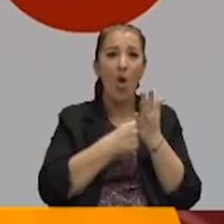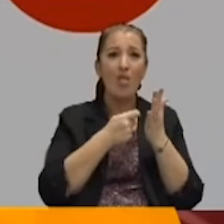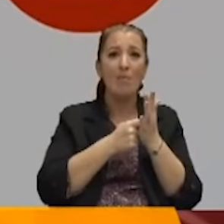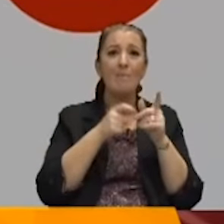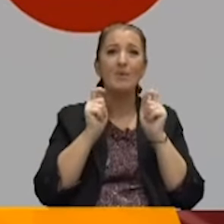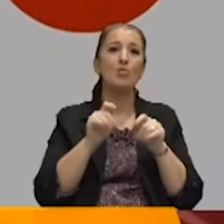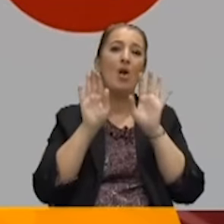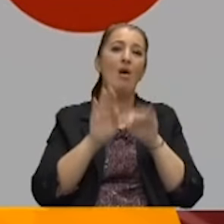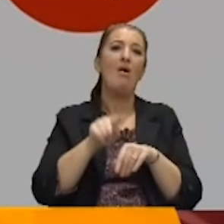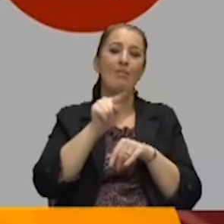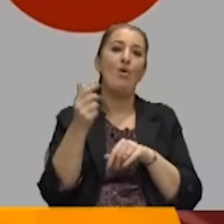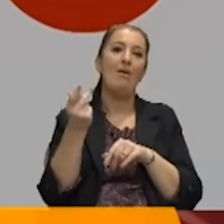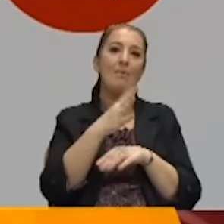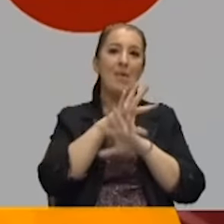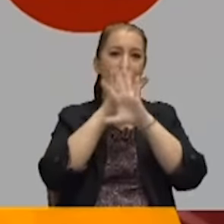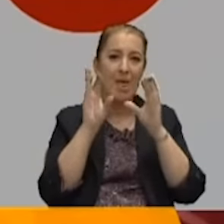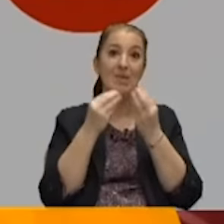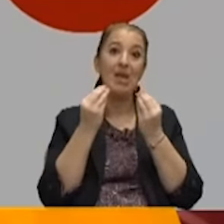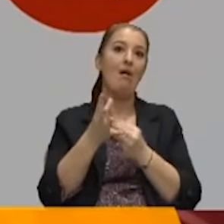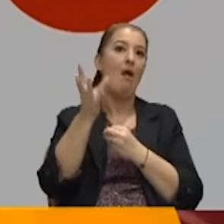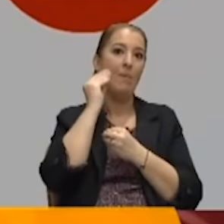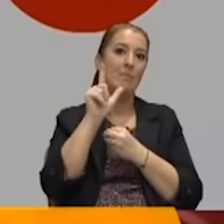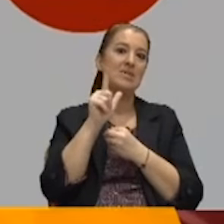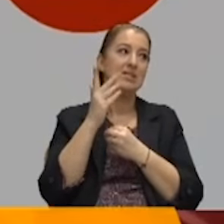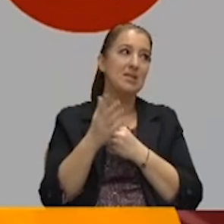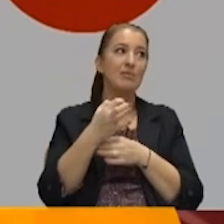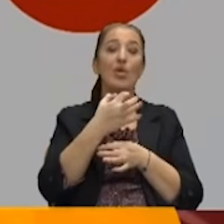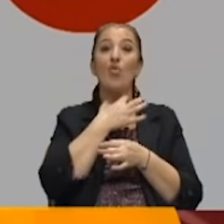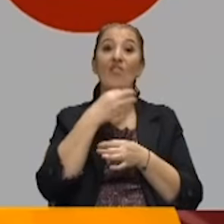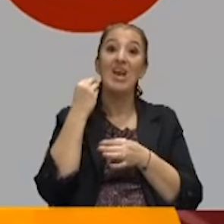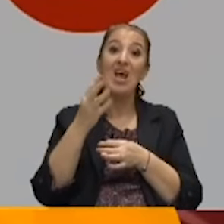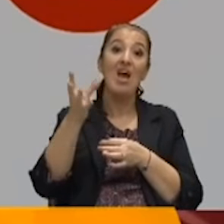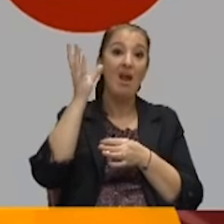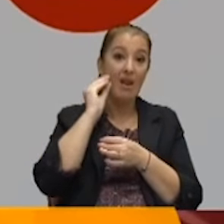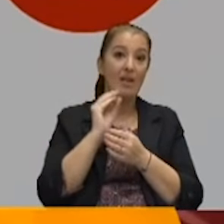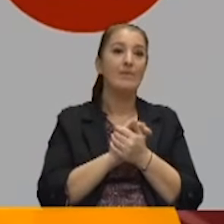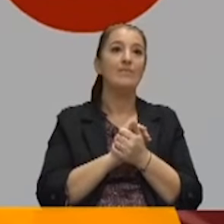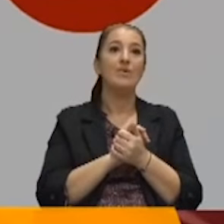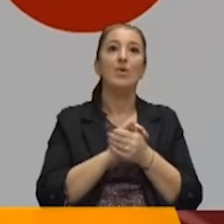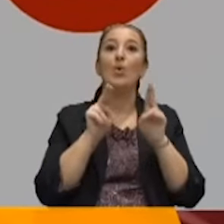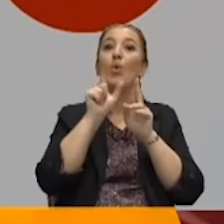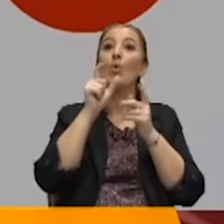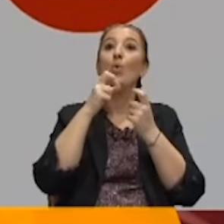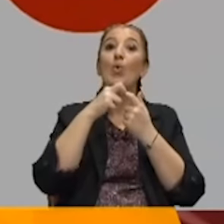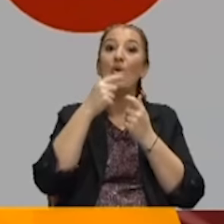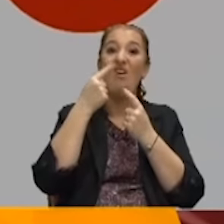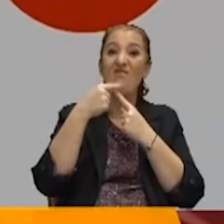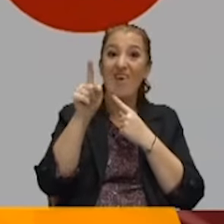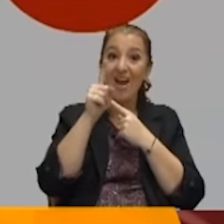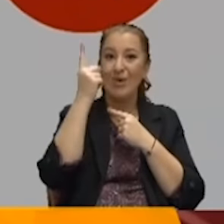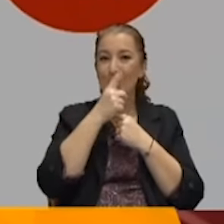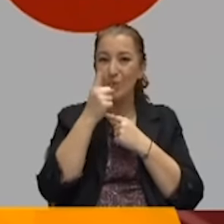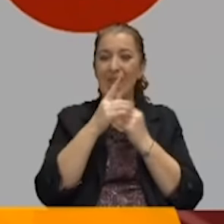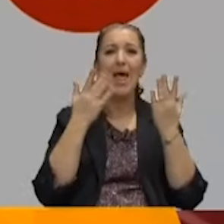rakamı hepimiz iyi anlamalıyız. Lütfen iyi anlayın. Kur farkından dolayı